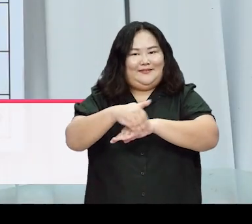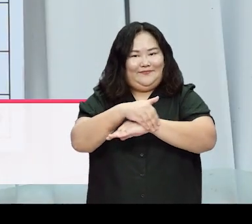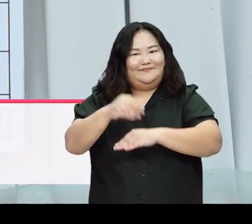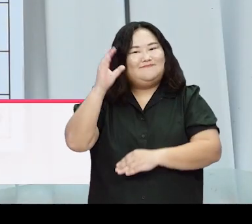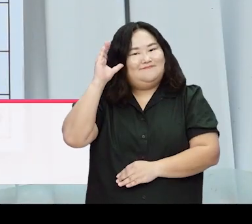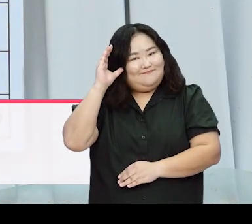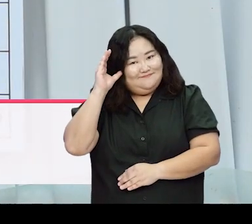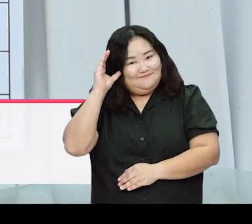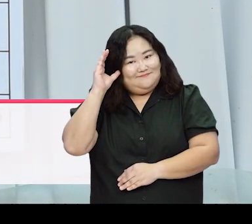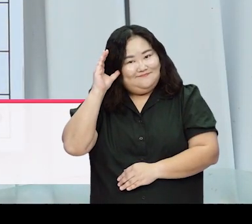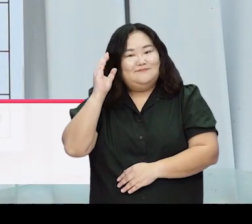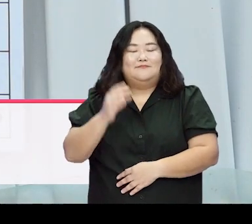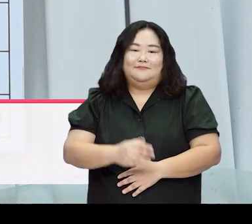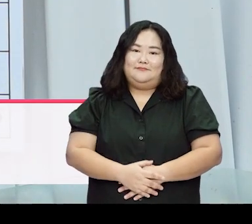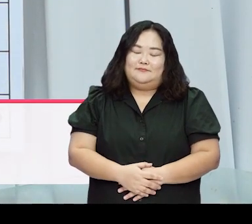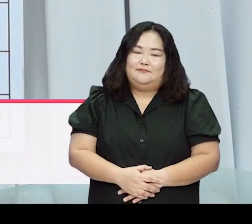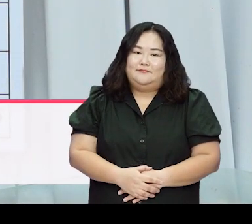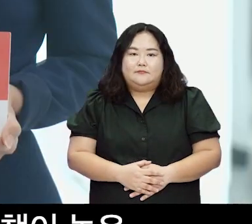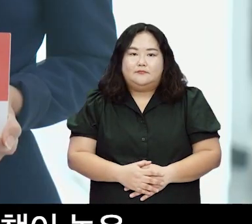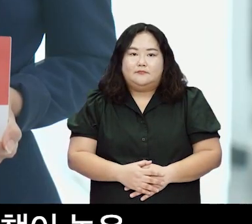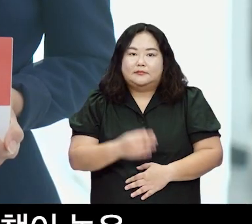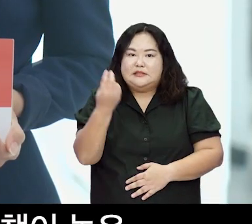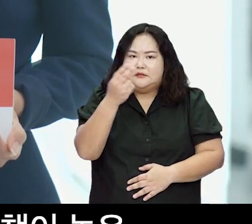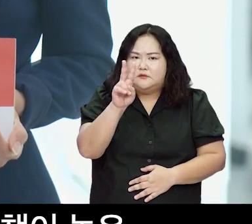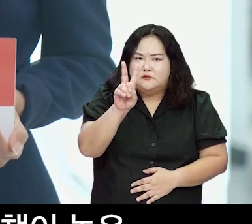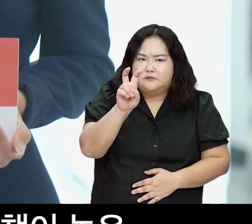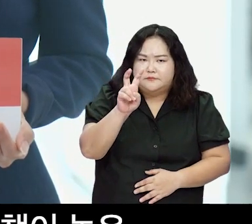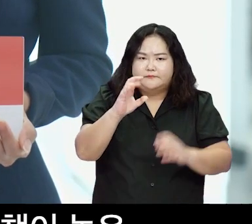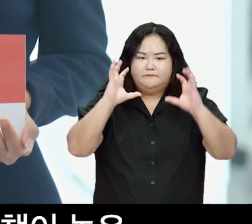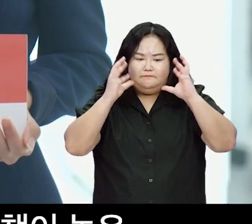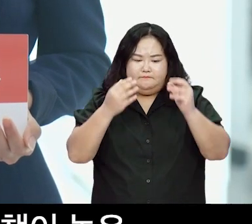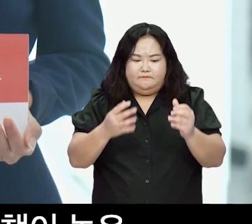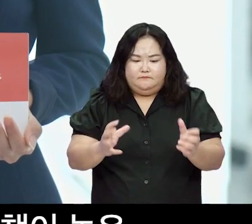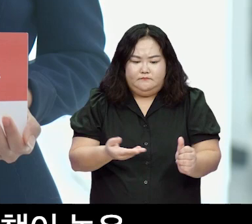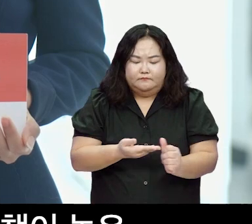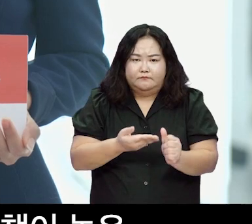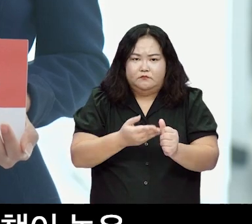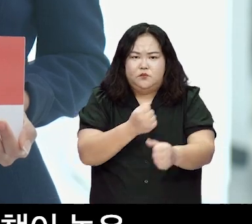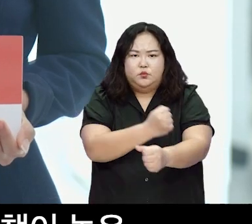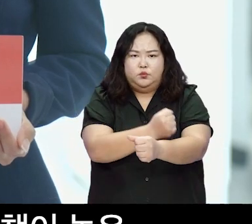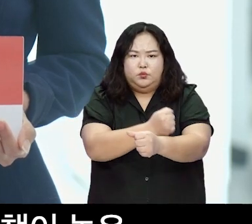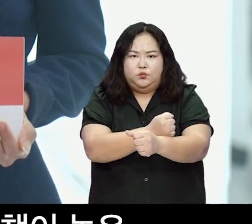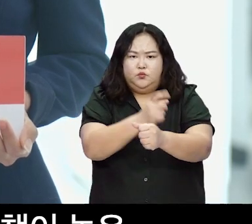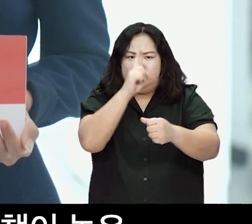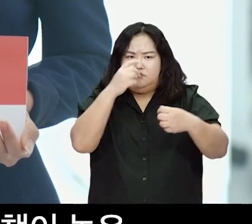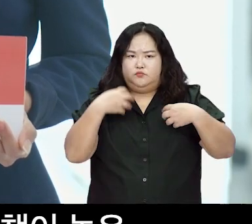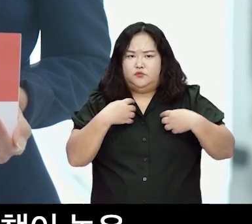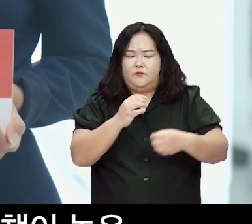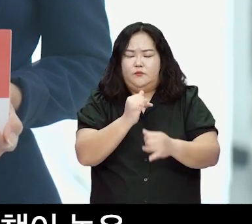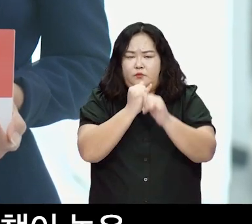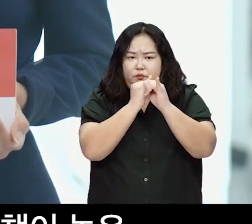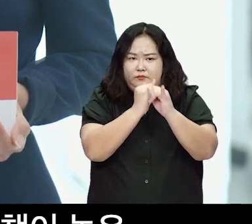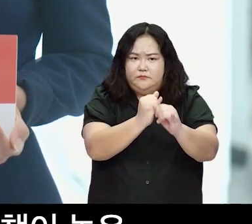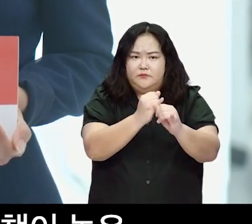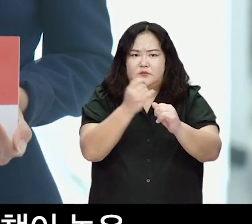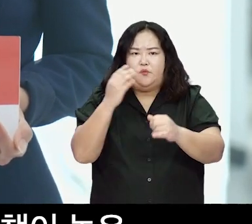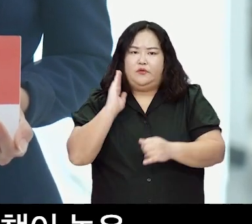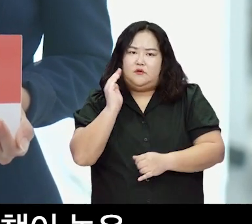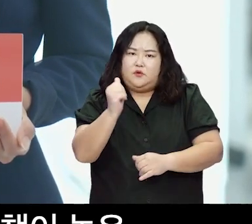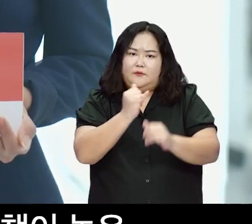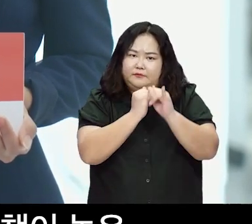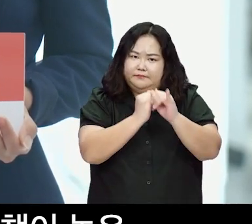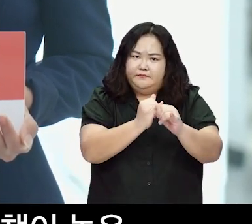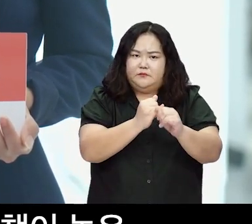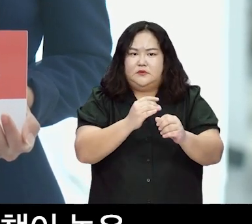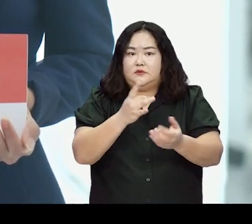있는 계기가 될 것으로 기대됩니다 2022년 보육 유공 정부 포상에서 대통 영상을 수상하며 안형